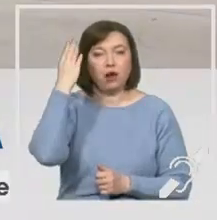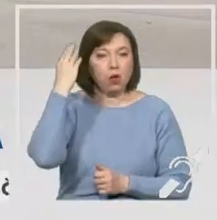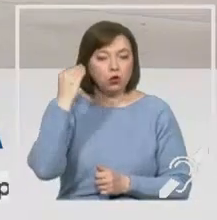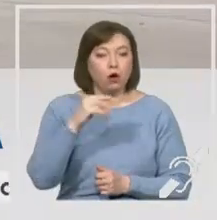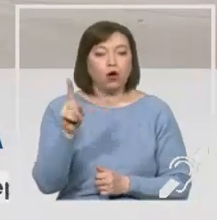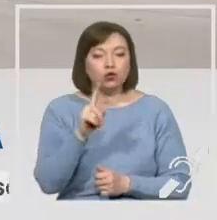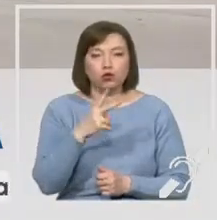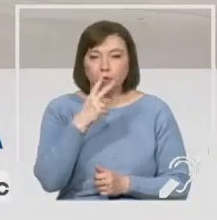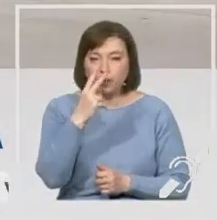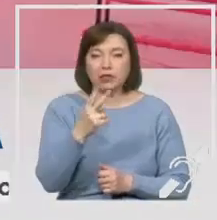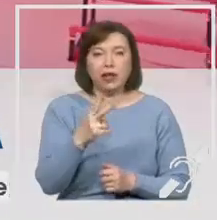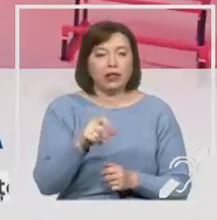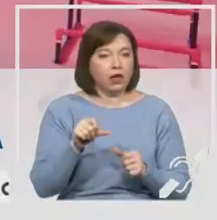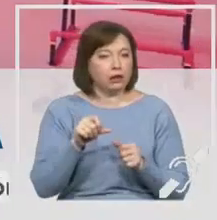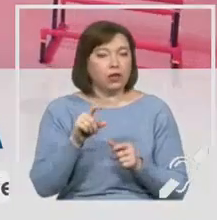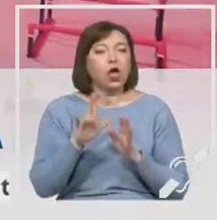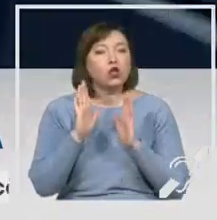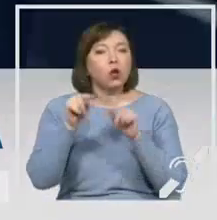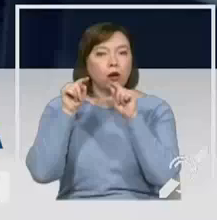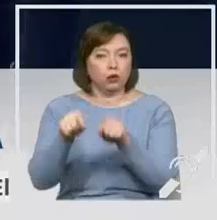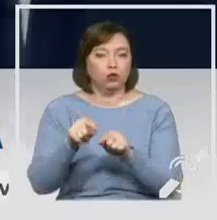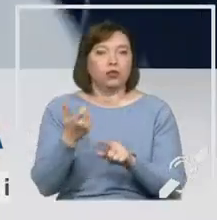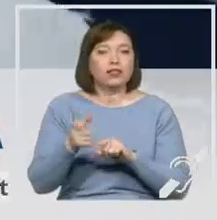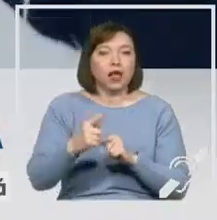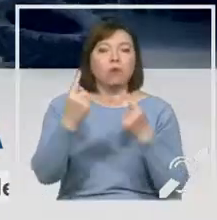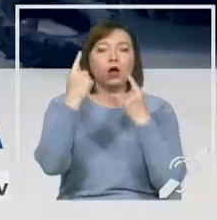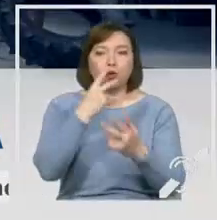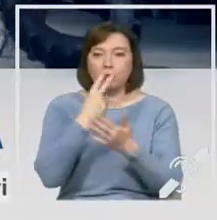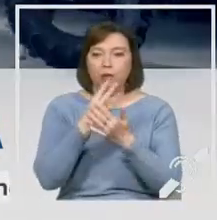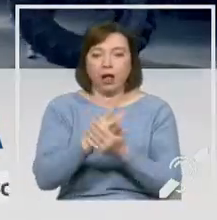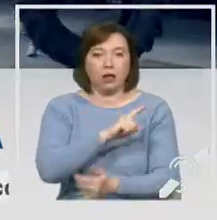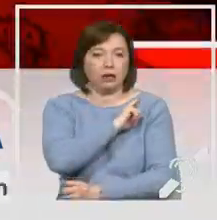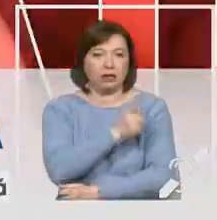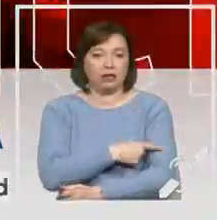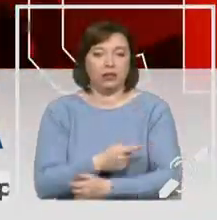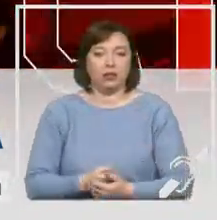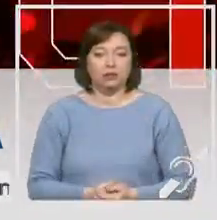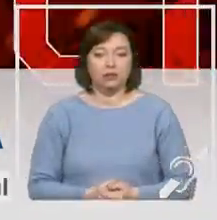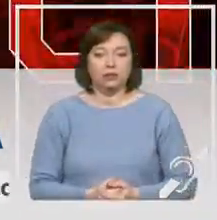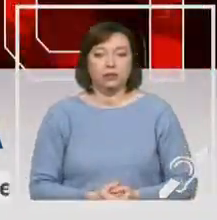Moldova pentru a urmări în exclusivitate cea mai mare demonstrație de forță.